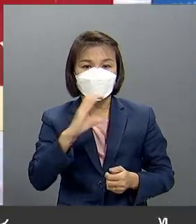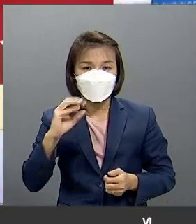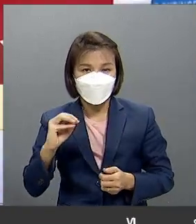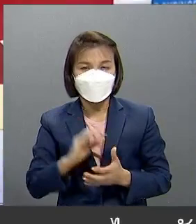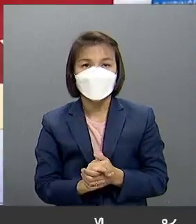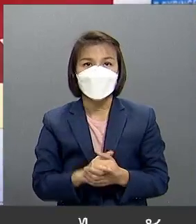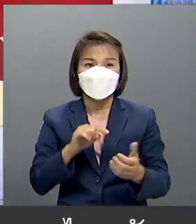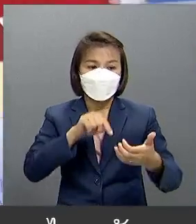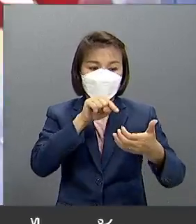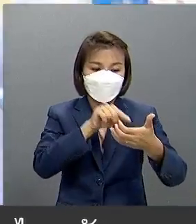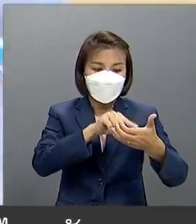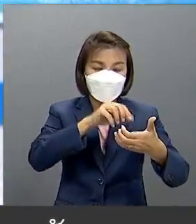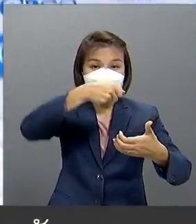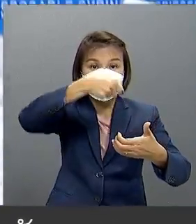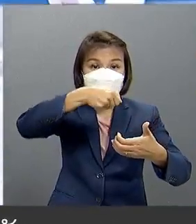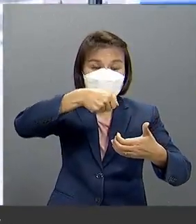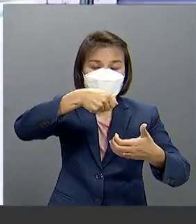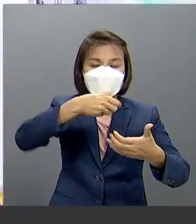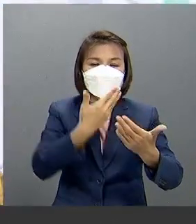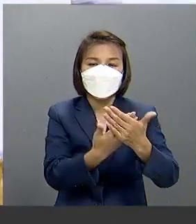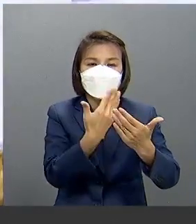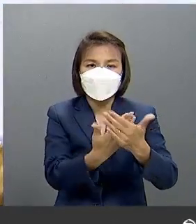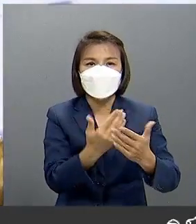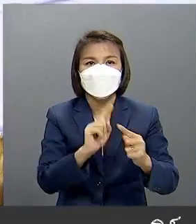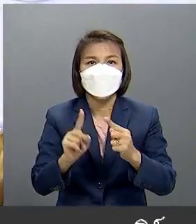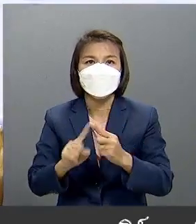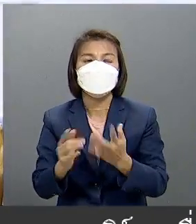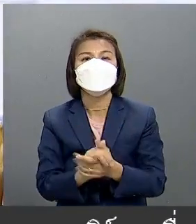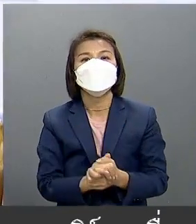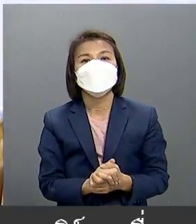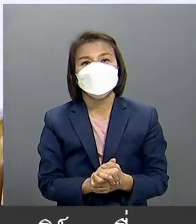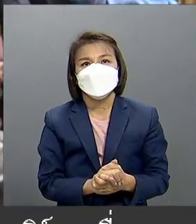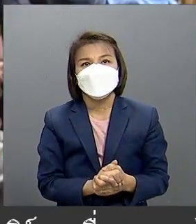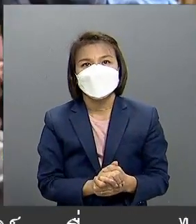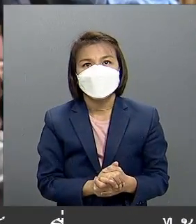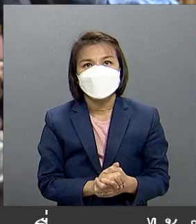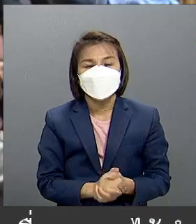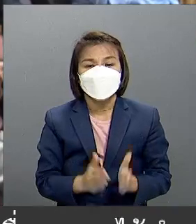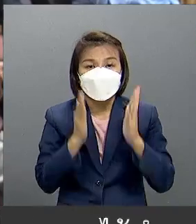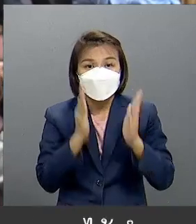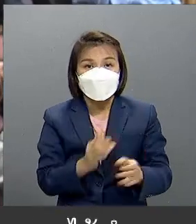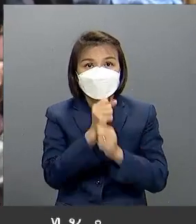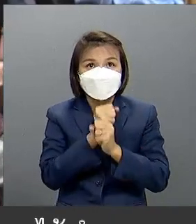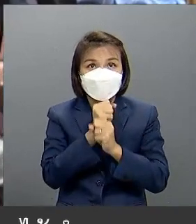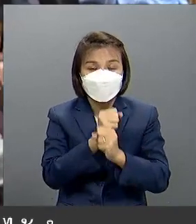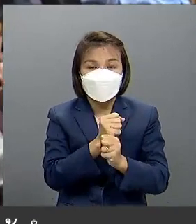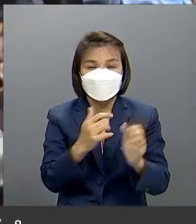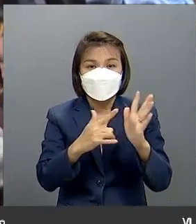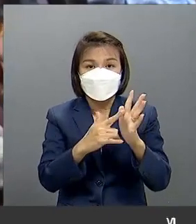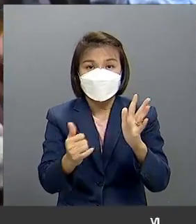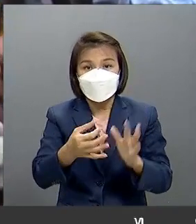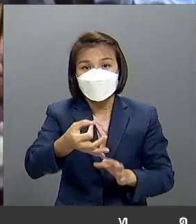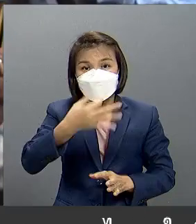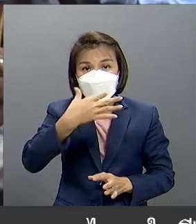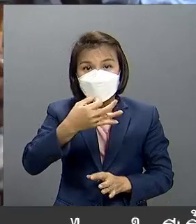วกซื้อที่เข้าร่วมโครงการเท่านั้นค่ะสำหรับผู้สูงอายุนะคะที่มียารักษาโรคนะคะให้เตรียมมาแสดงต่อเ